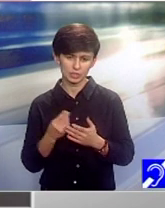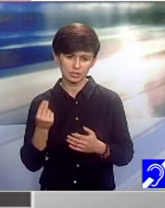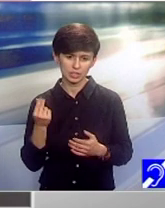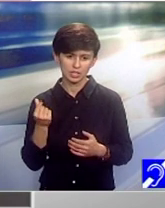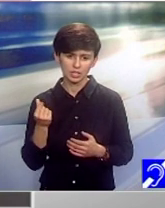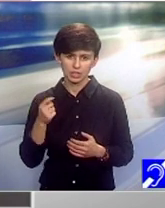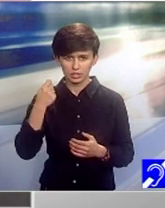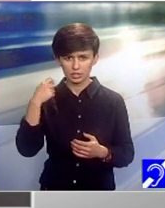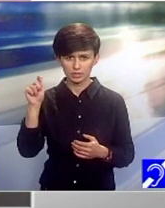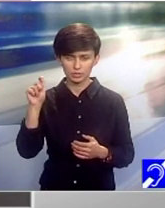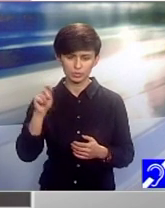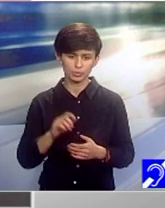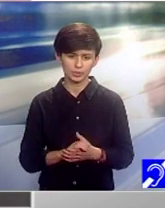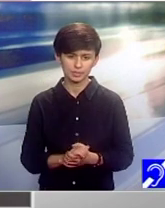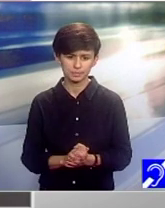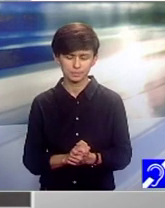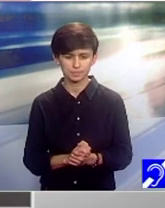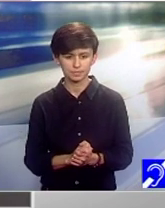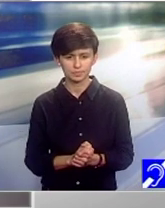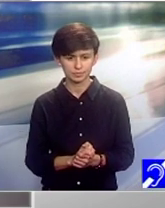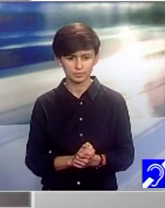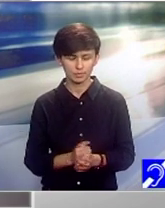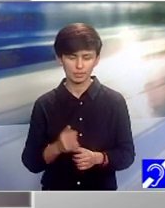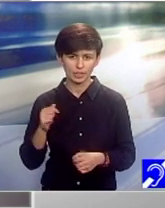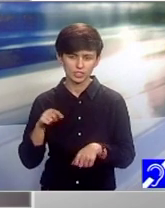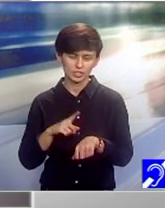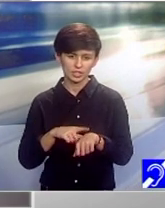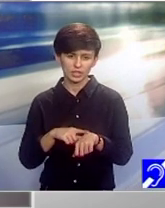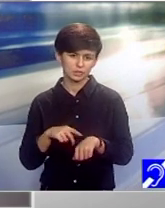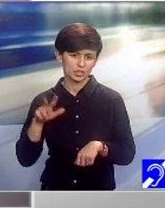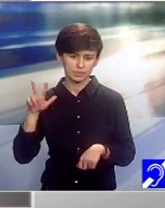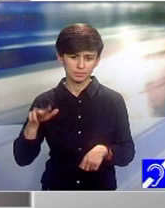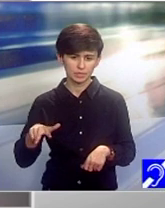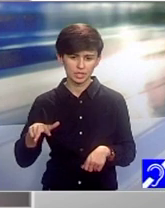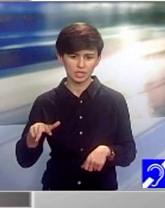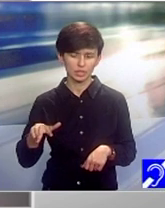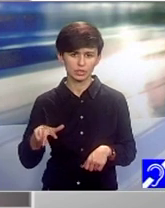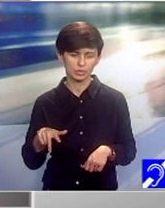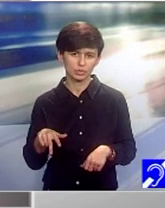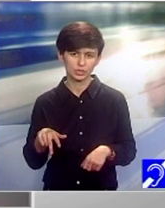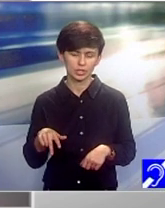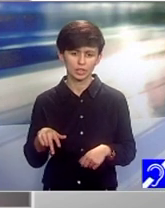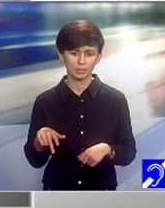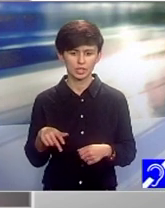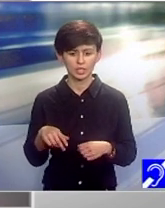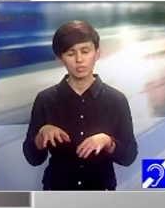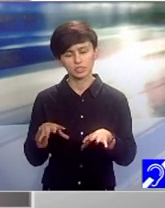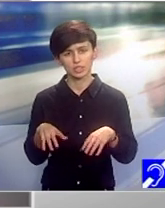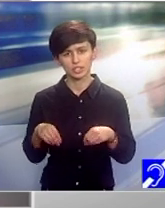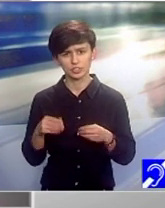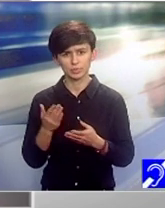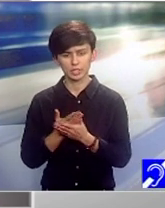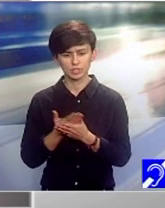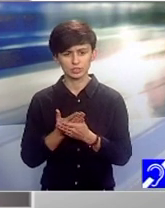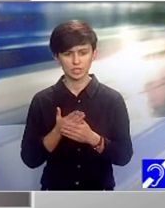foarte scump la acel moment și a durat 3 luni jumătate, aproape 4, până mi-a fost aprobat dosarul de